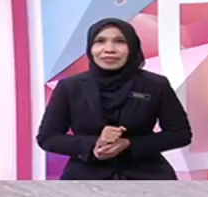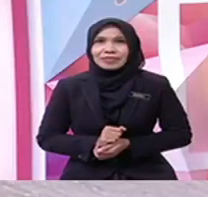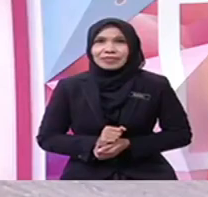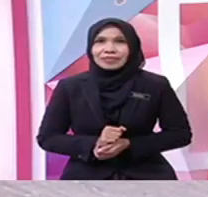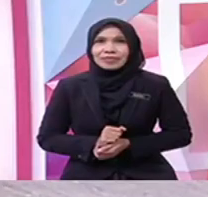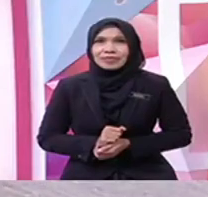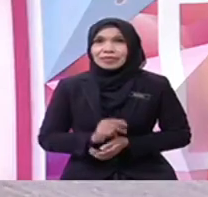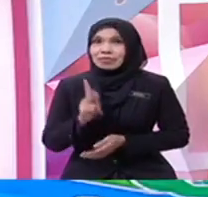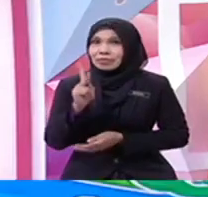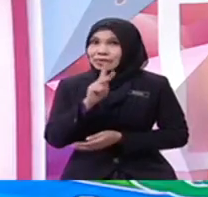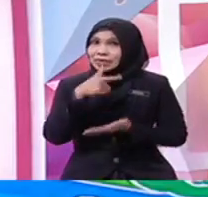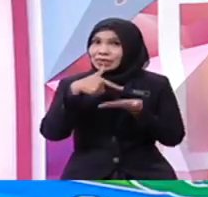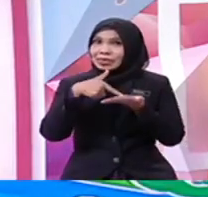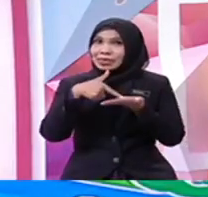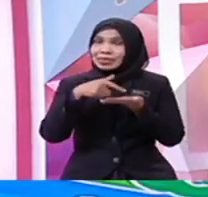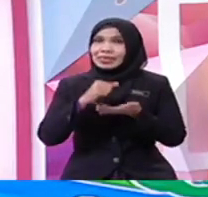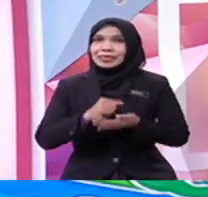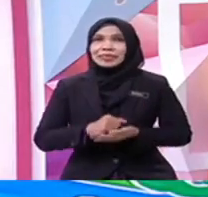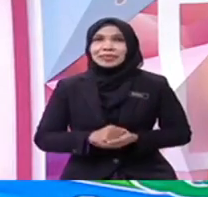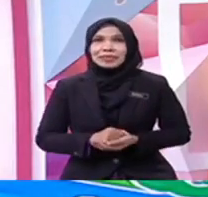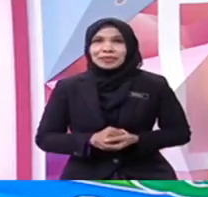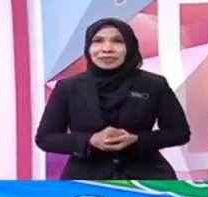ciri-ciri balik deh